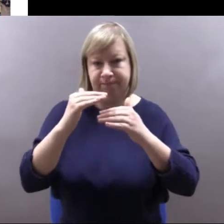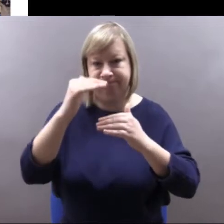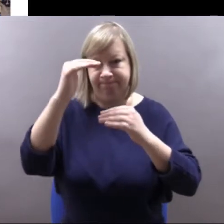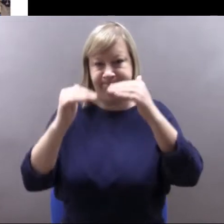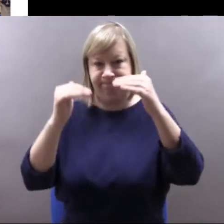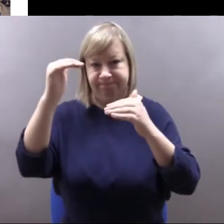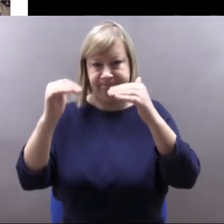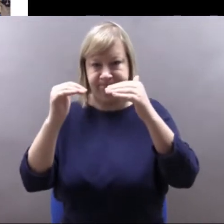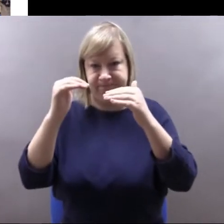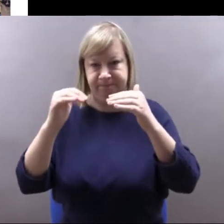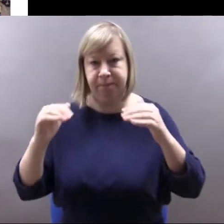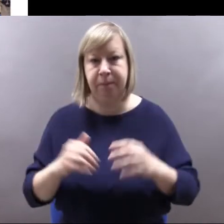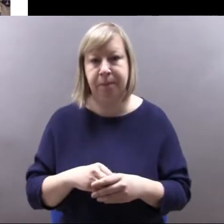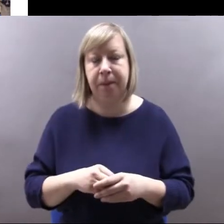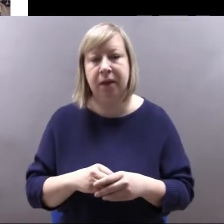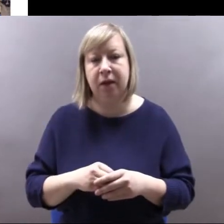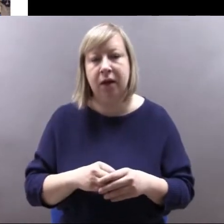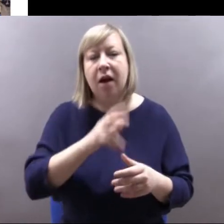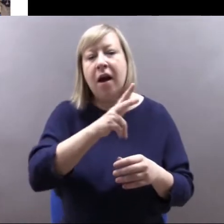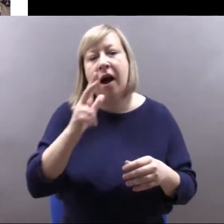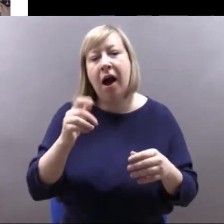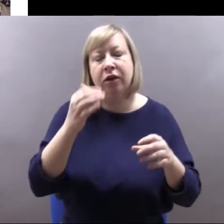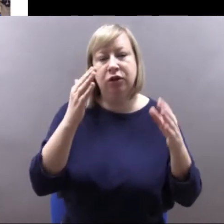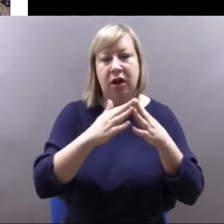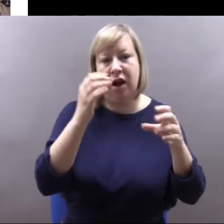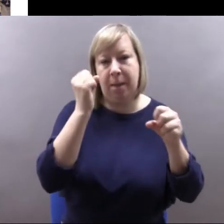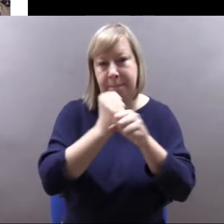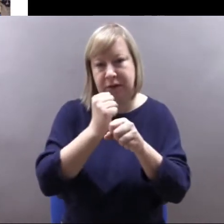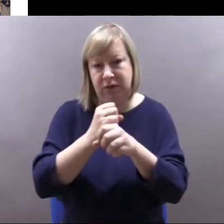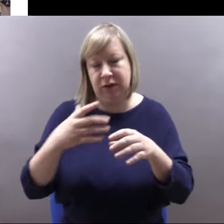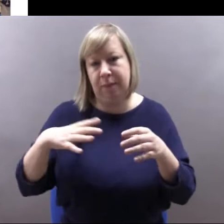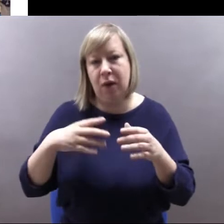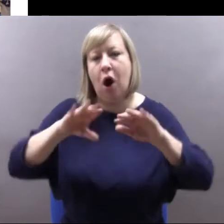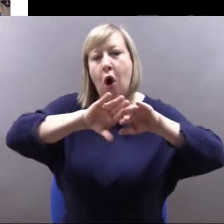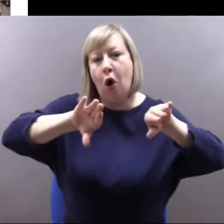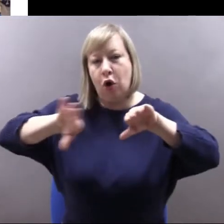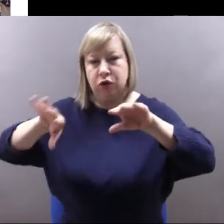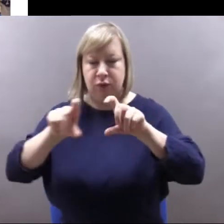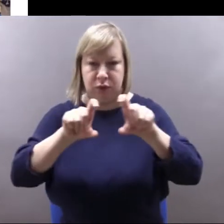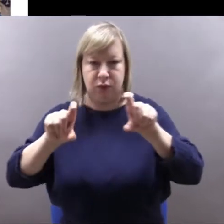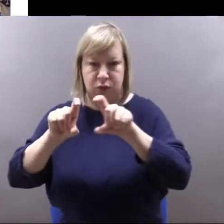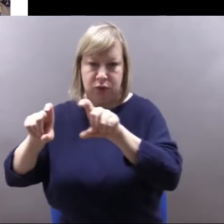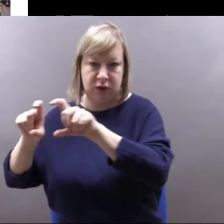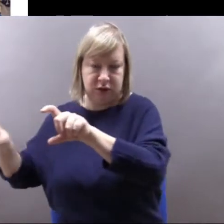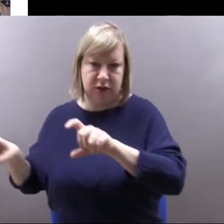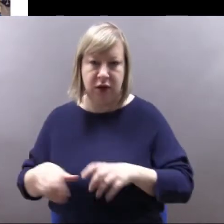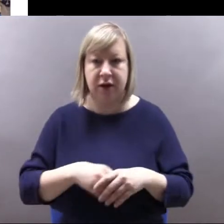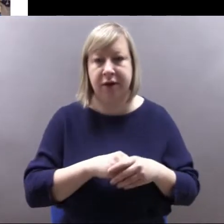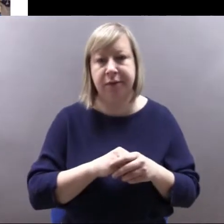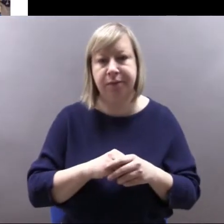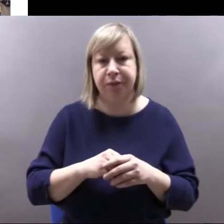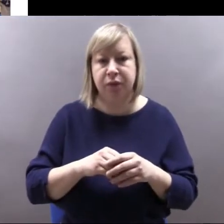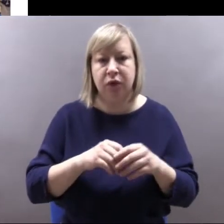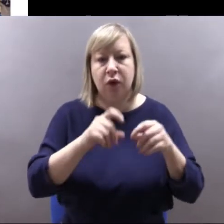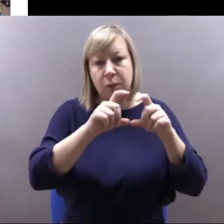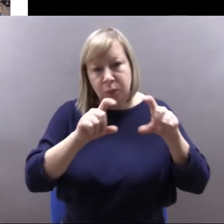budynkiem, który był własnością prywatną. Dopiero później, kiedy miasto wykupiło te przestrzenie i